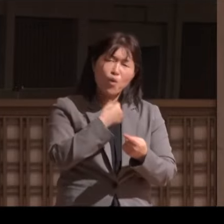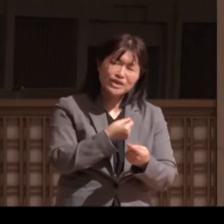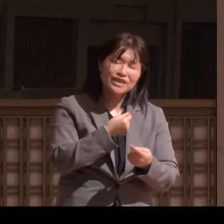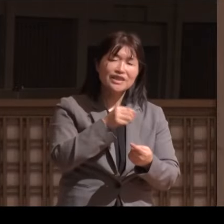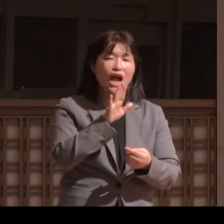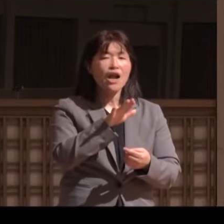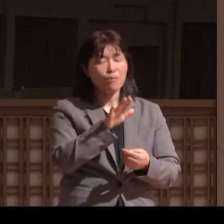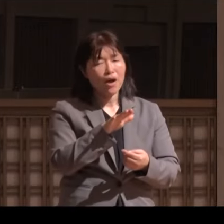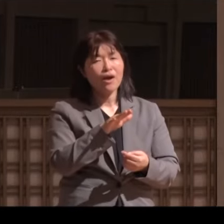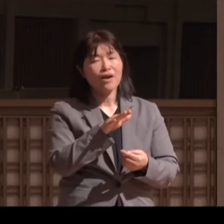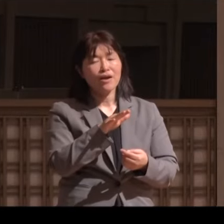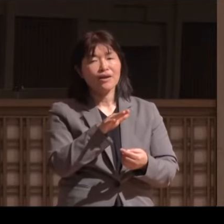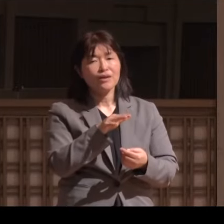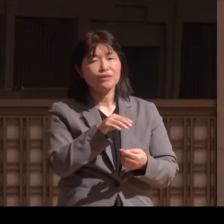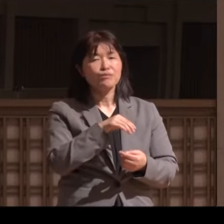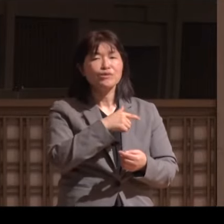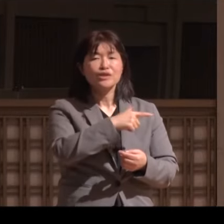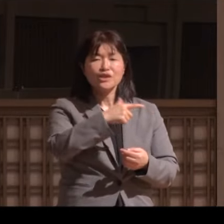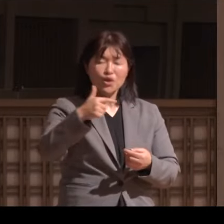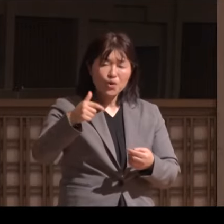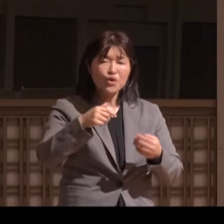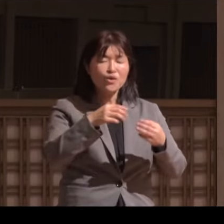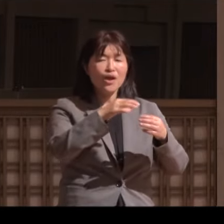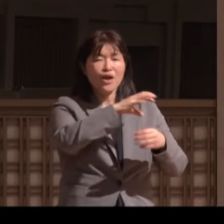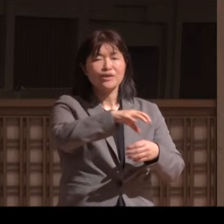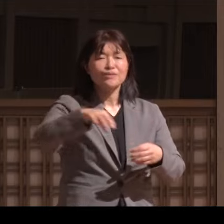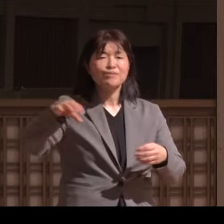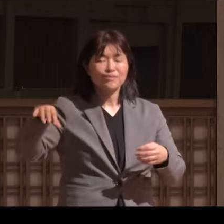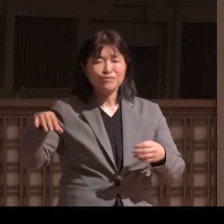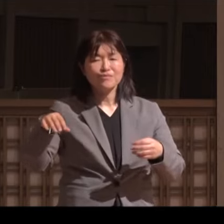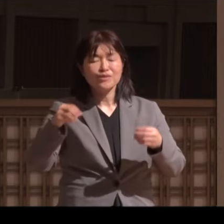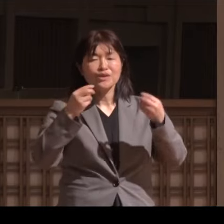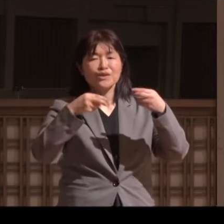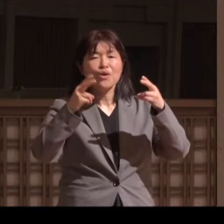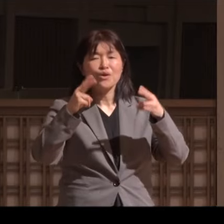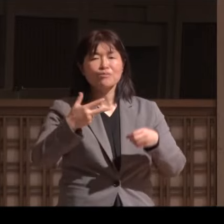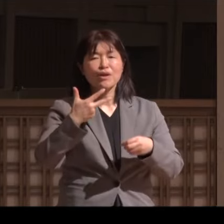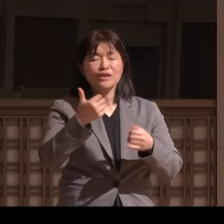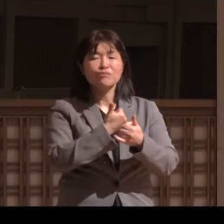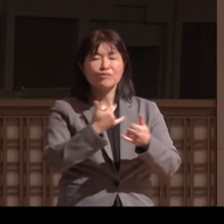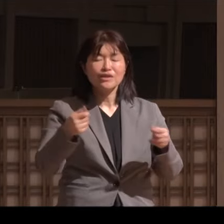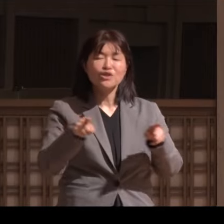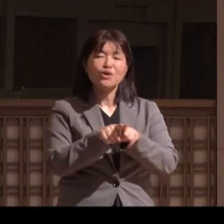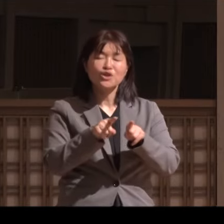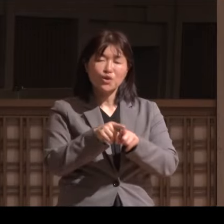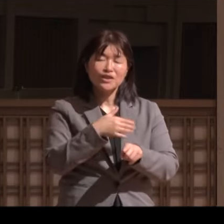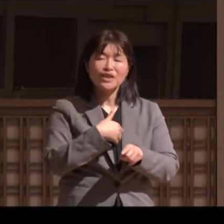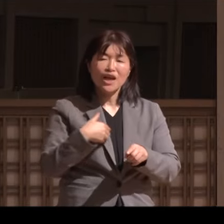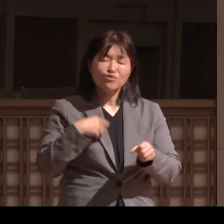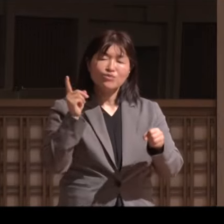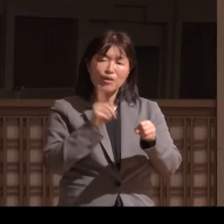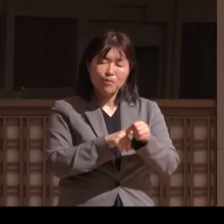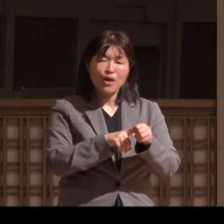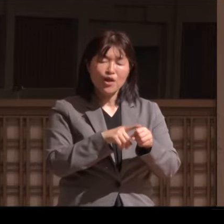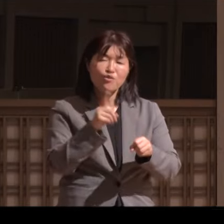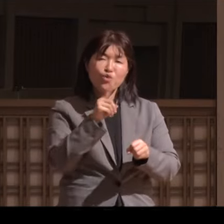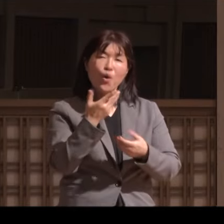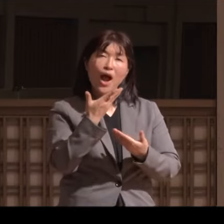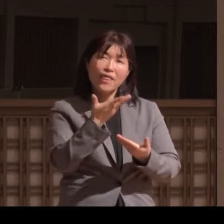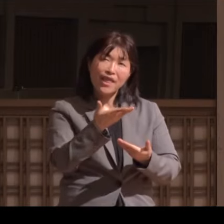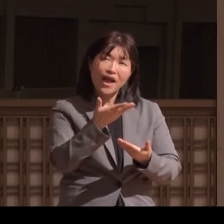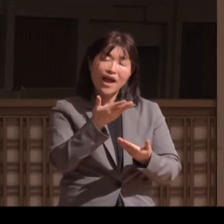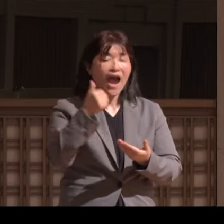辺りのあのいろんな主体の方々が人知の広島市民と一緒に何かできるためにはこういうのどうか